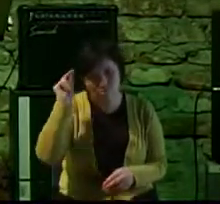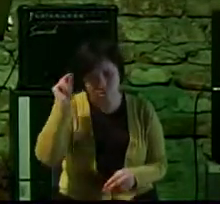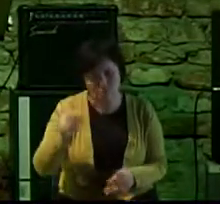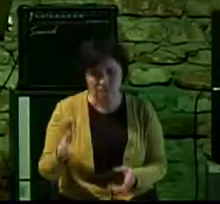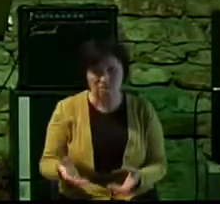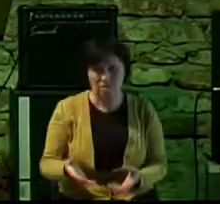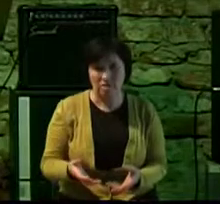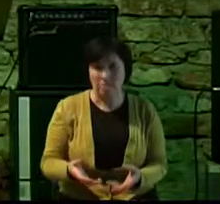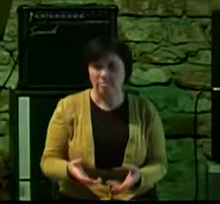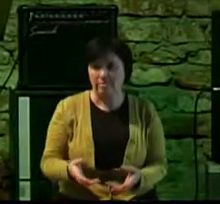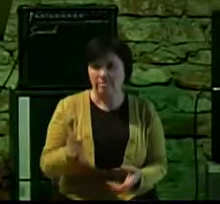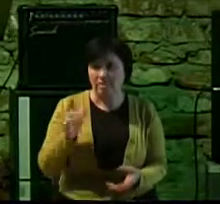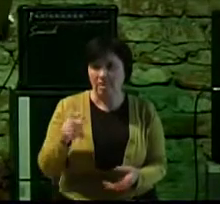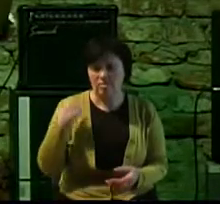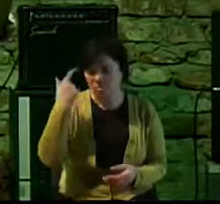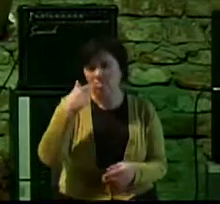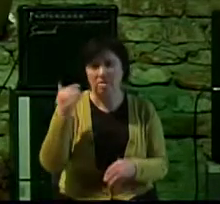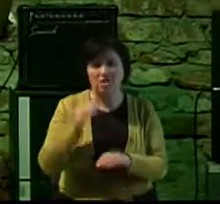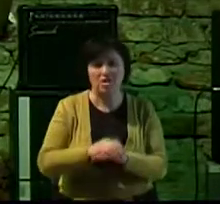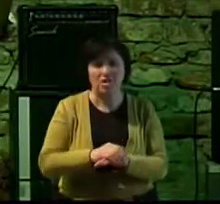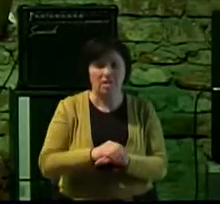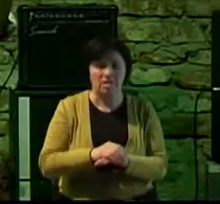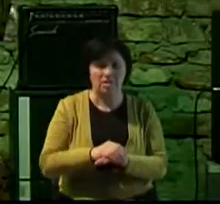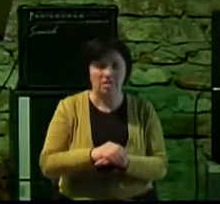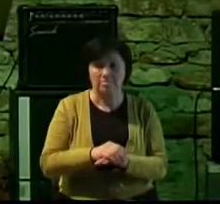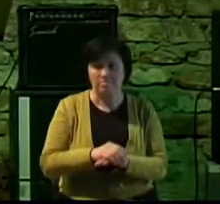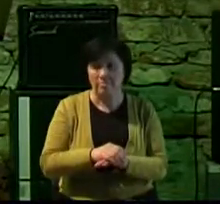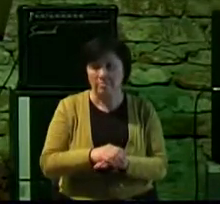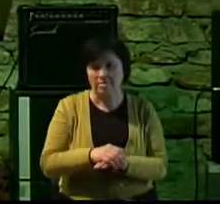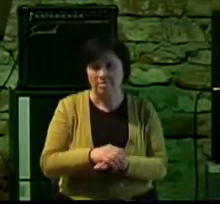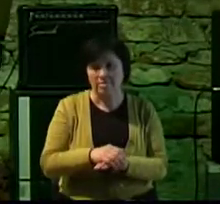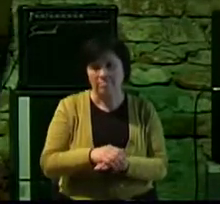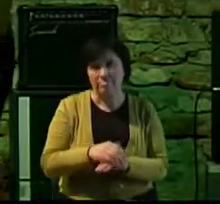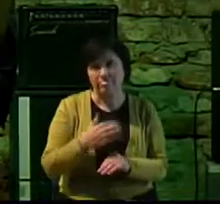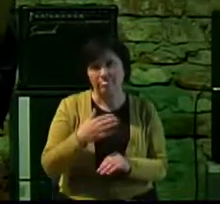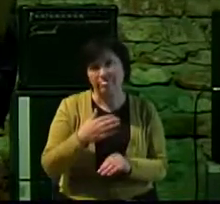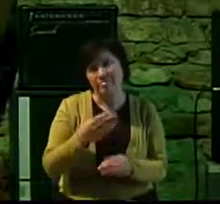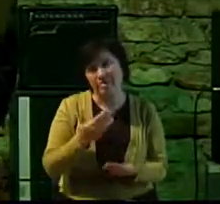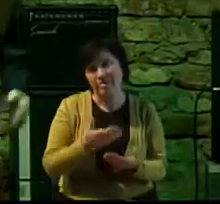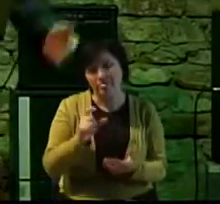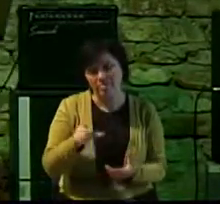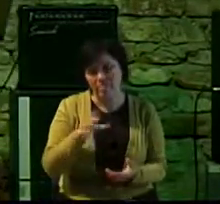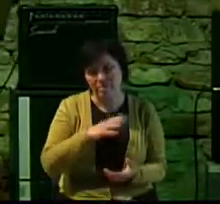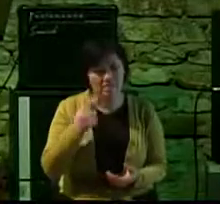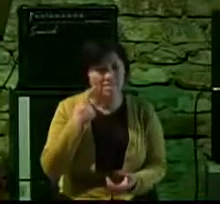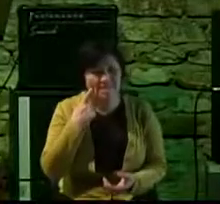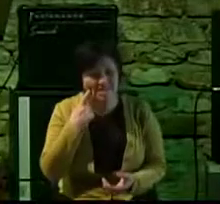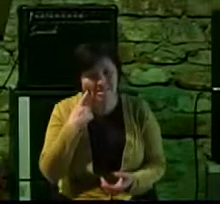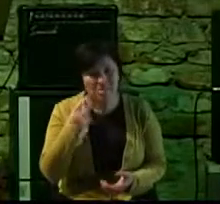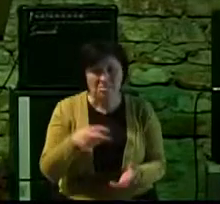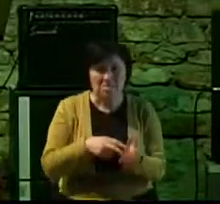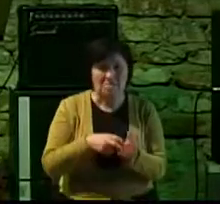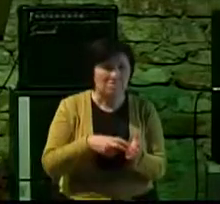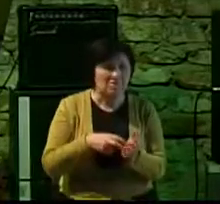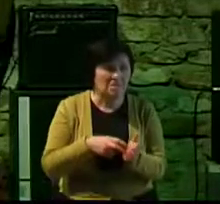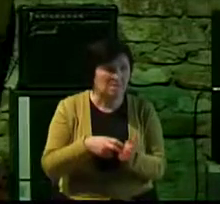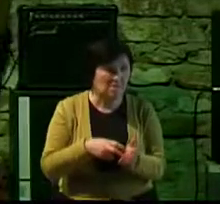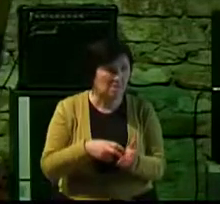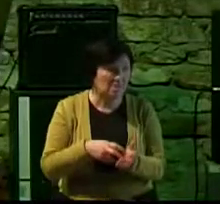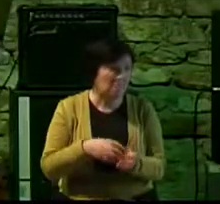или кого-то обличить. Иногда мы стесняемся этого или даже боимся подойти к